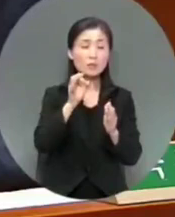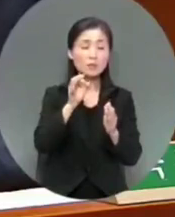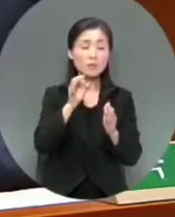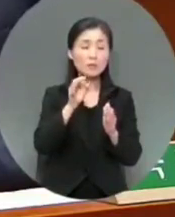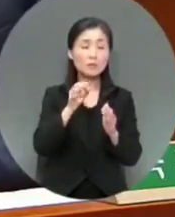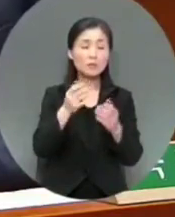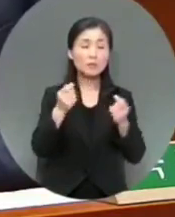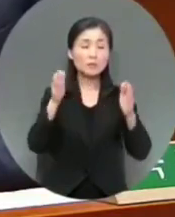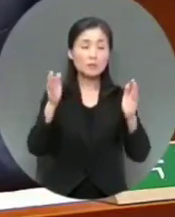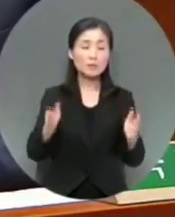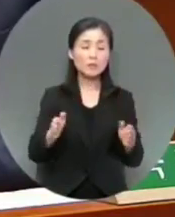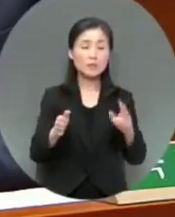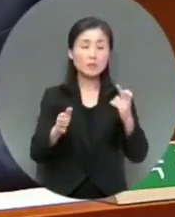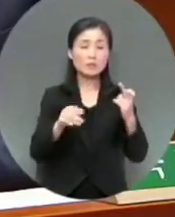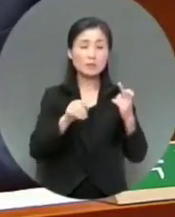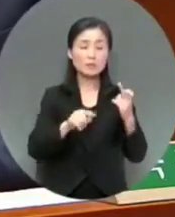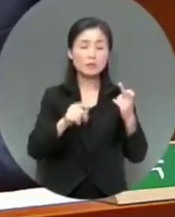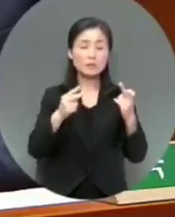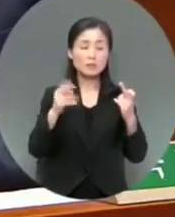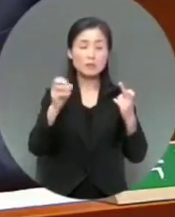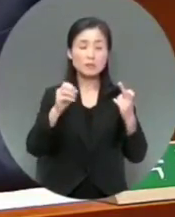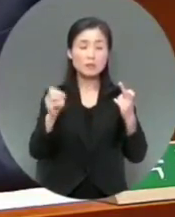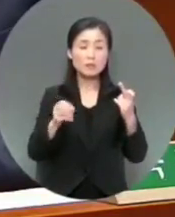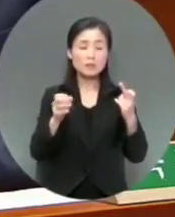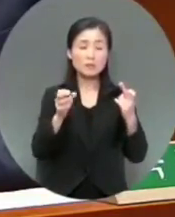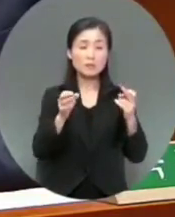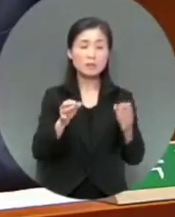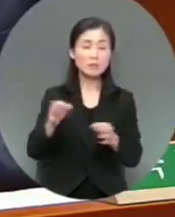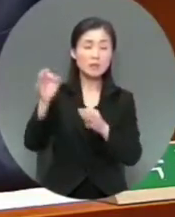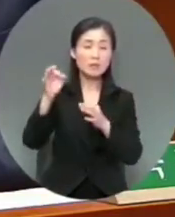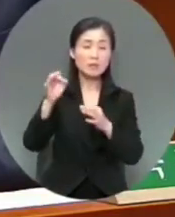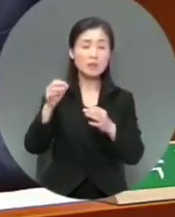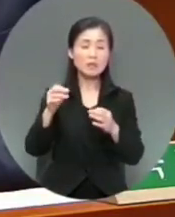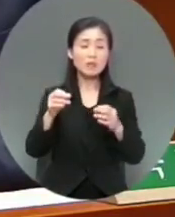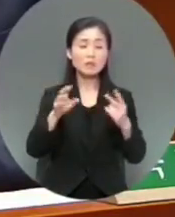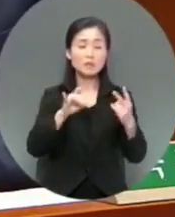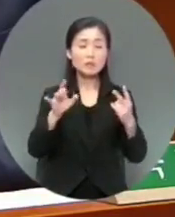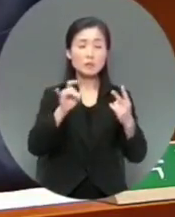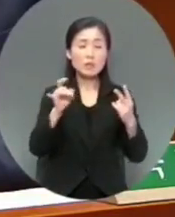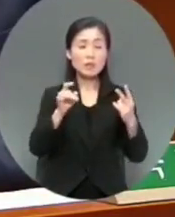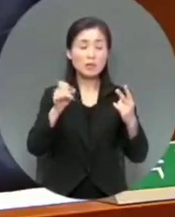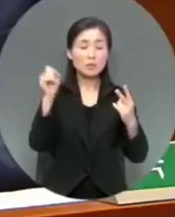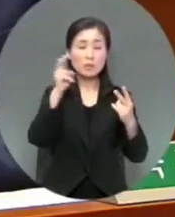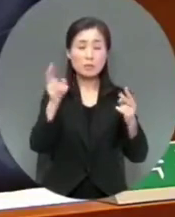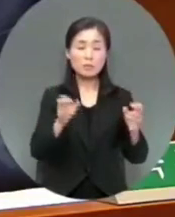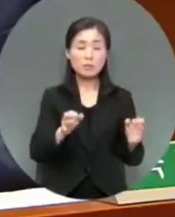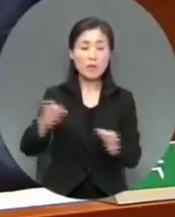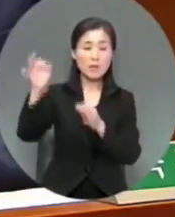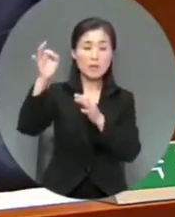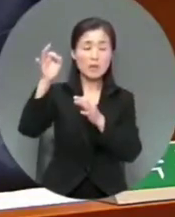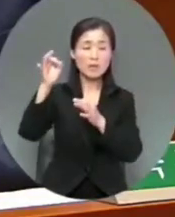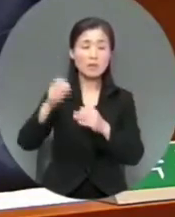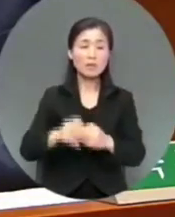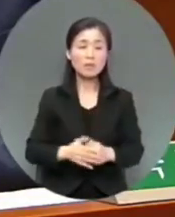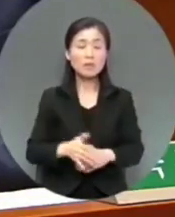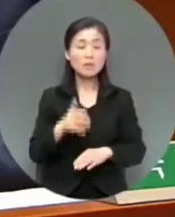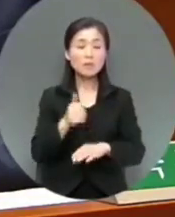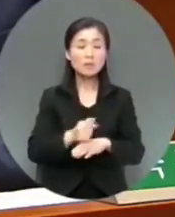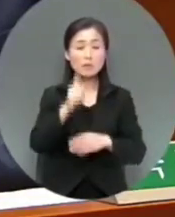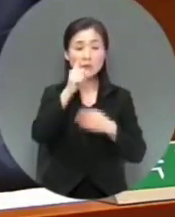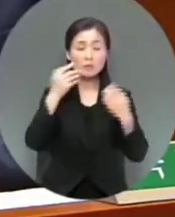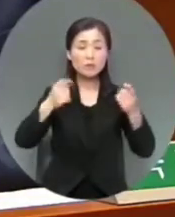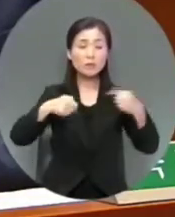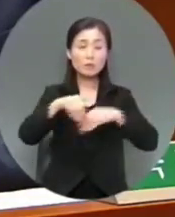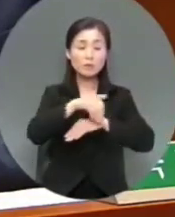기간 13.21%가 증가한 데 비해서 두 배 가까이 폭등을 해버리는 거죠. 결국 정부